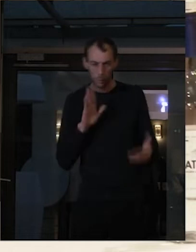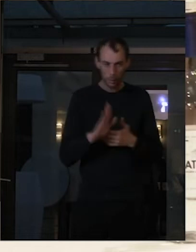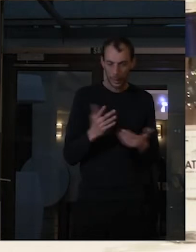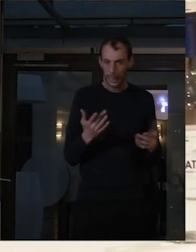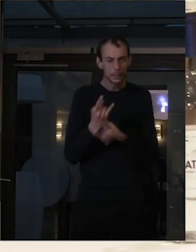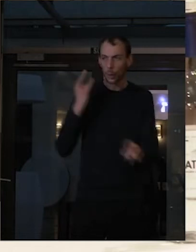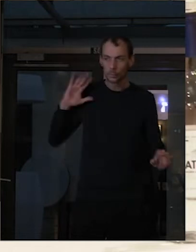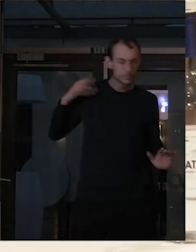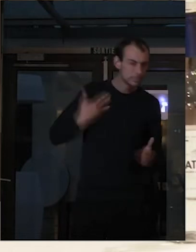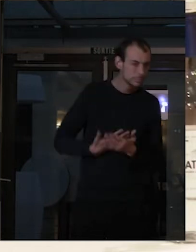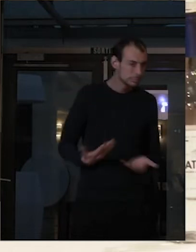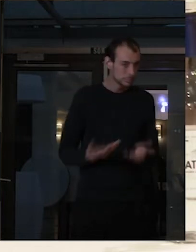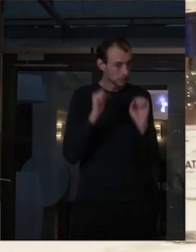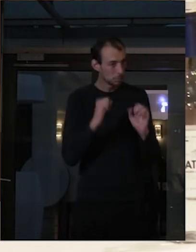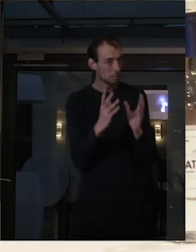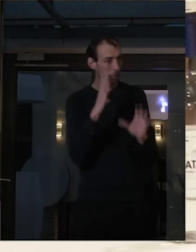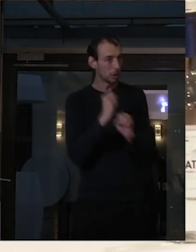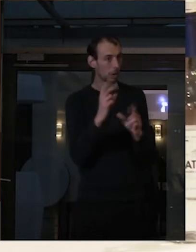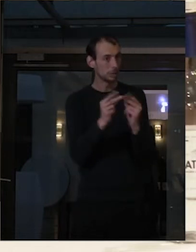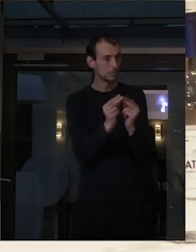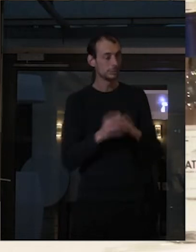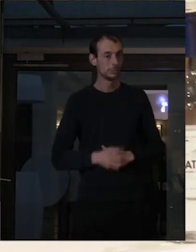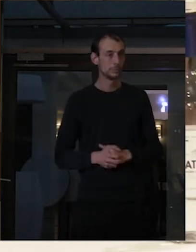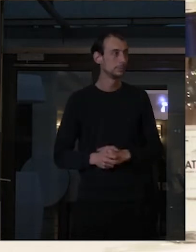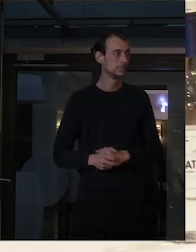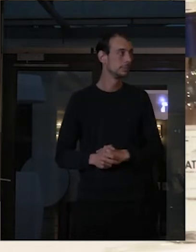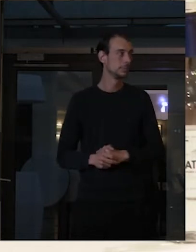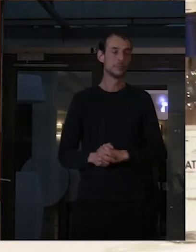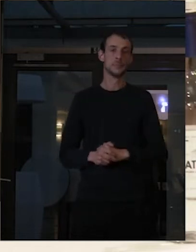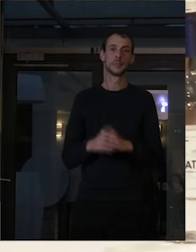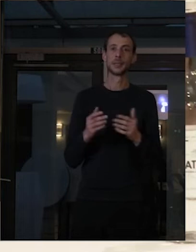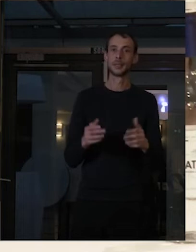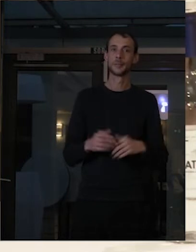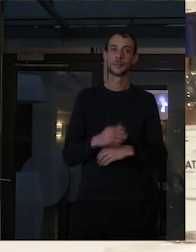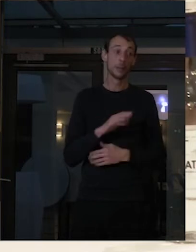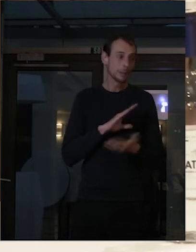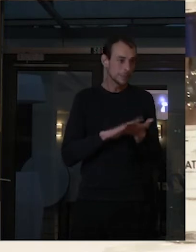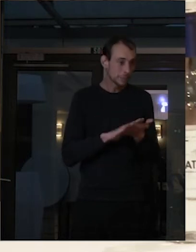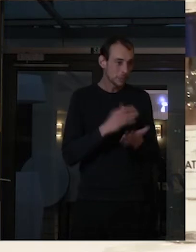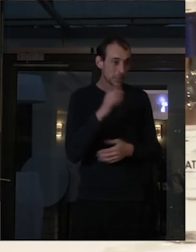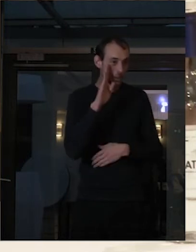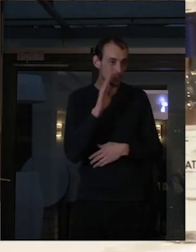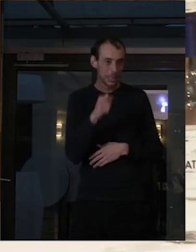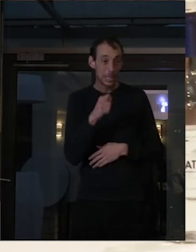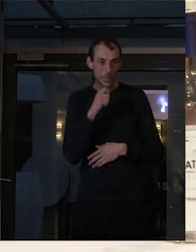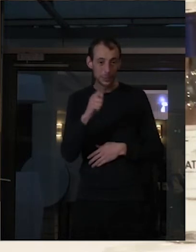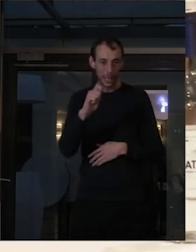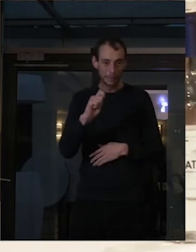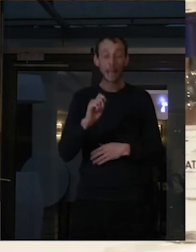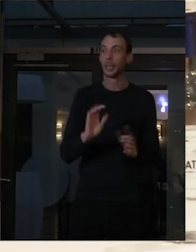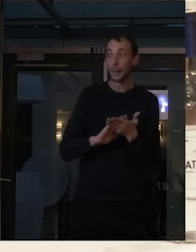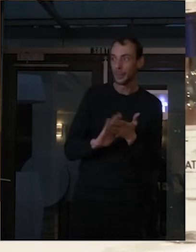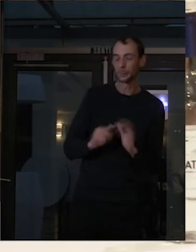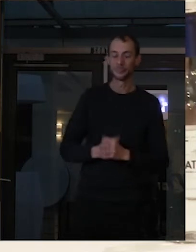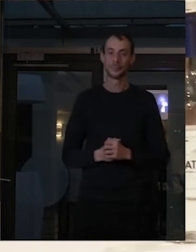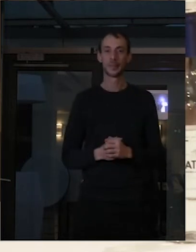classique ? Alors en fait. Déjà, juste pour reprendre... Mais peut-être plus proche ton... Pardon. La danse